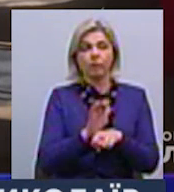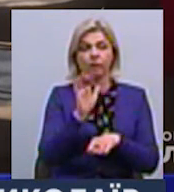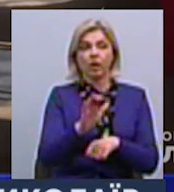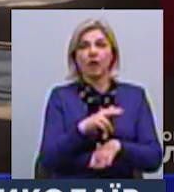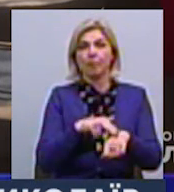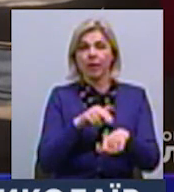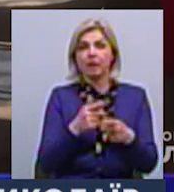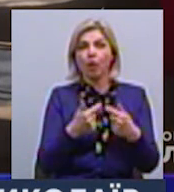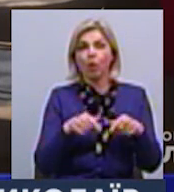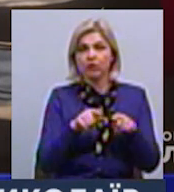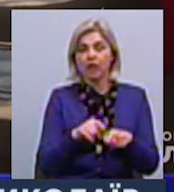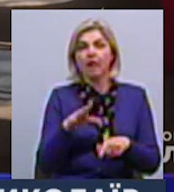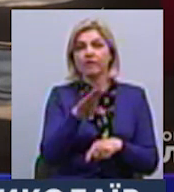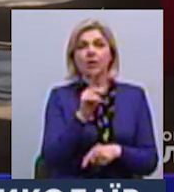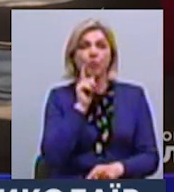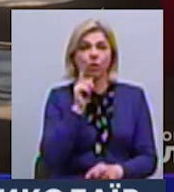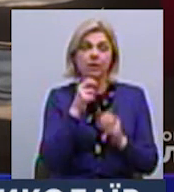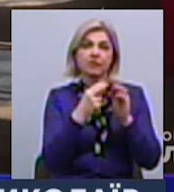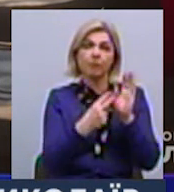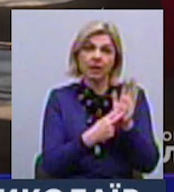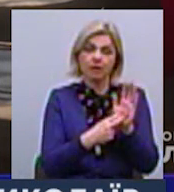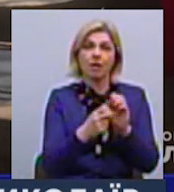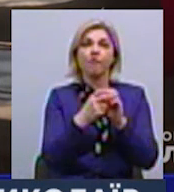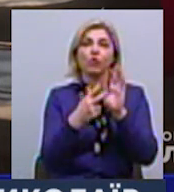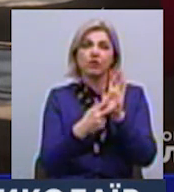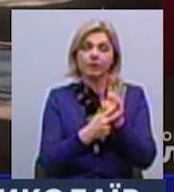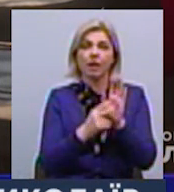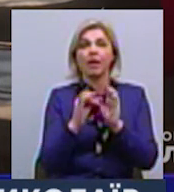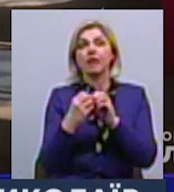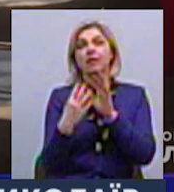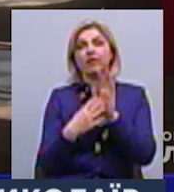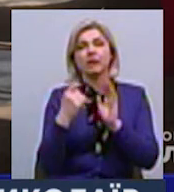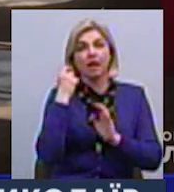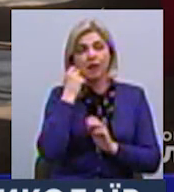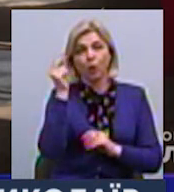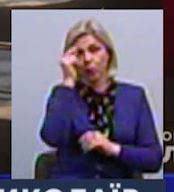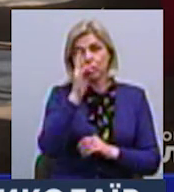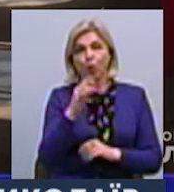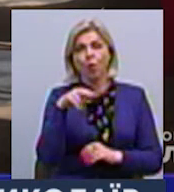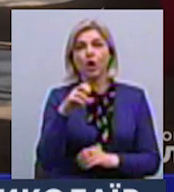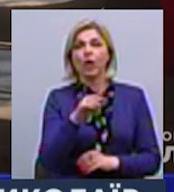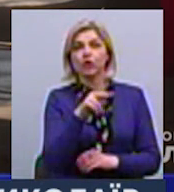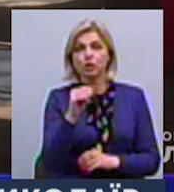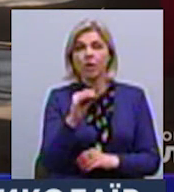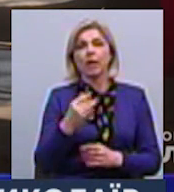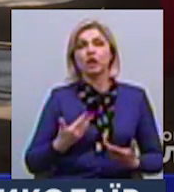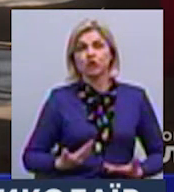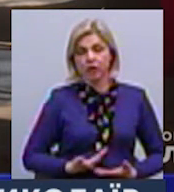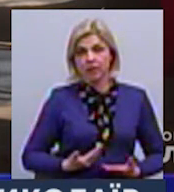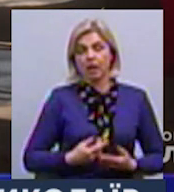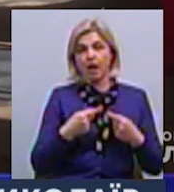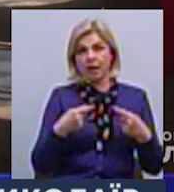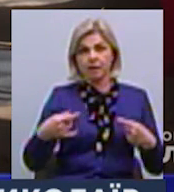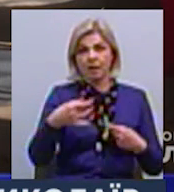відділку. Як з'ясувалося, молодики 17, 18, 19 років є учнями коледжу та мешканцями різних районів